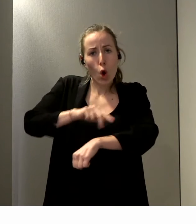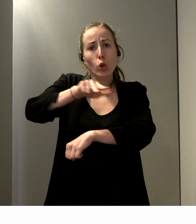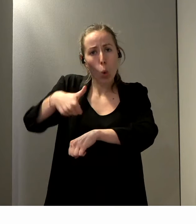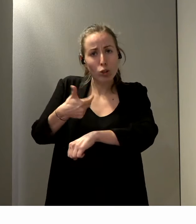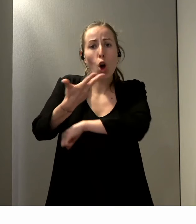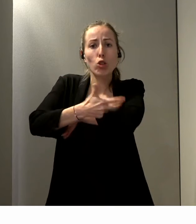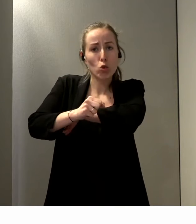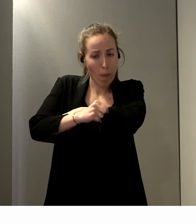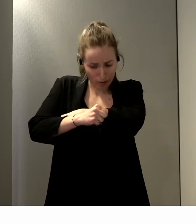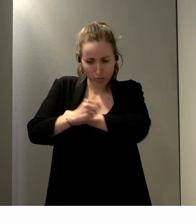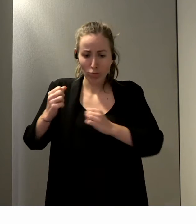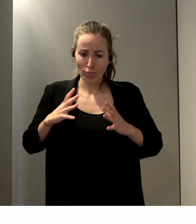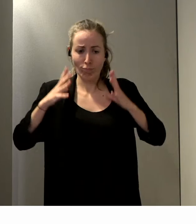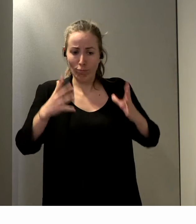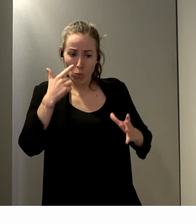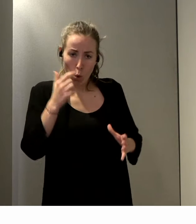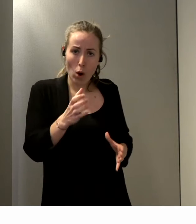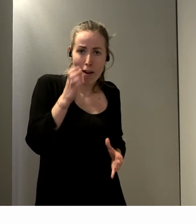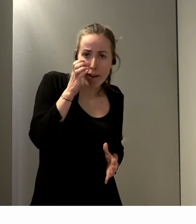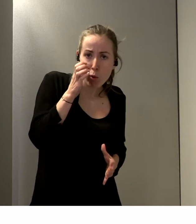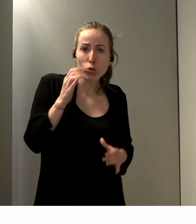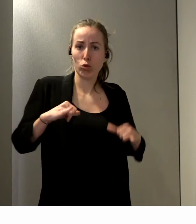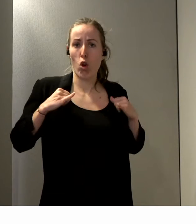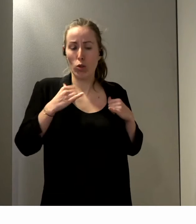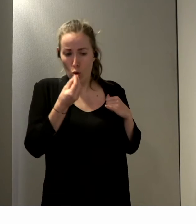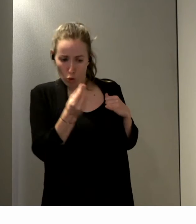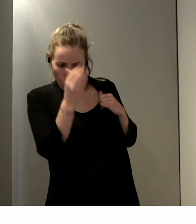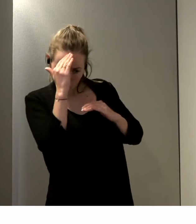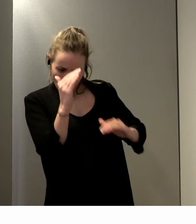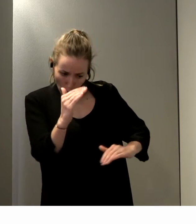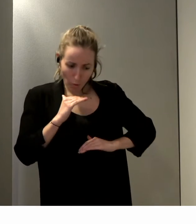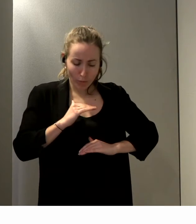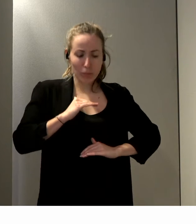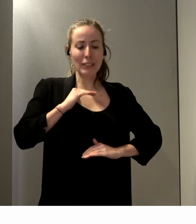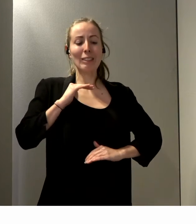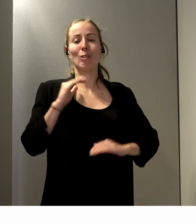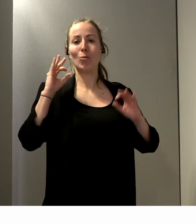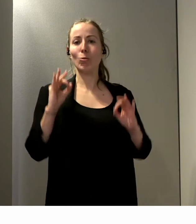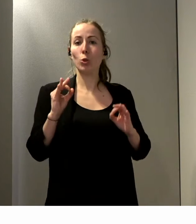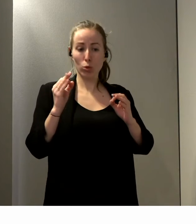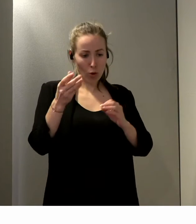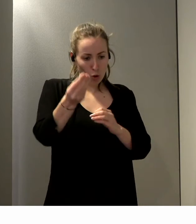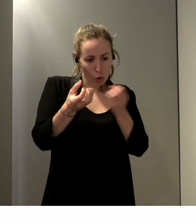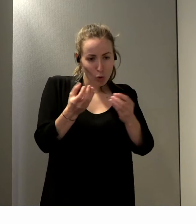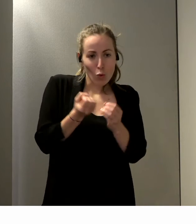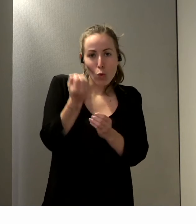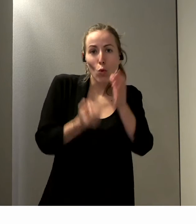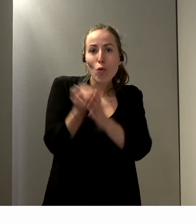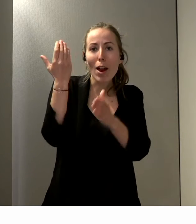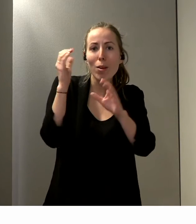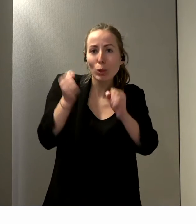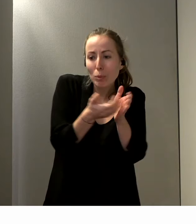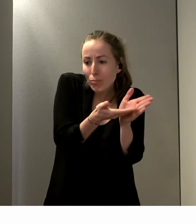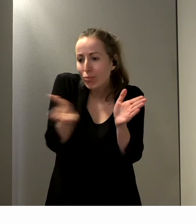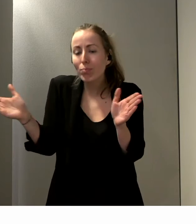heures de son temps chaque semaine pour pouvoir l'écouter, le mettre en confiance, lui ouvrir des possibilités, lui partager